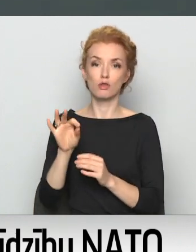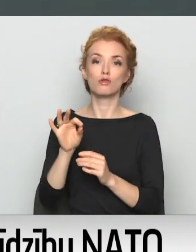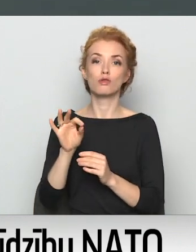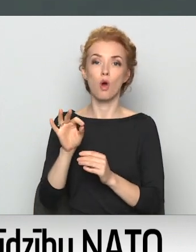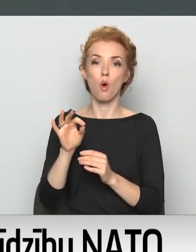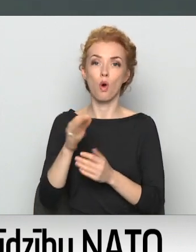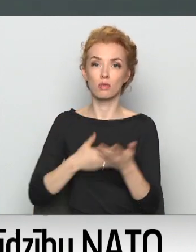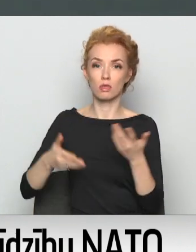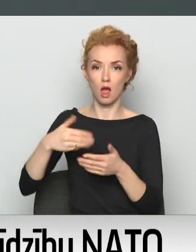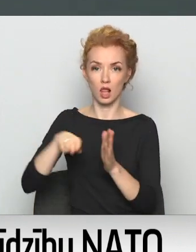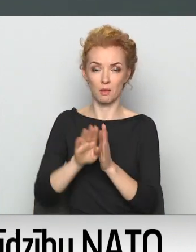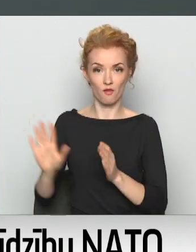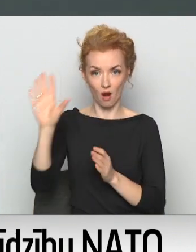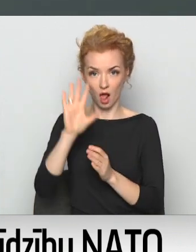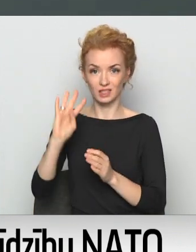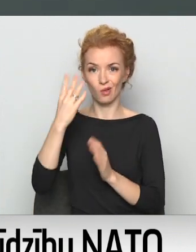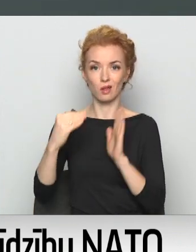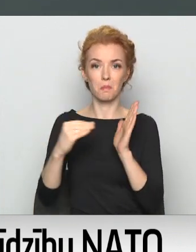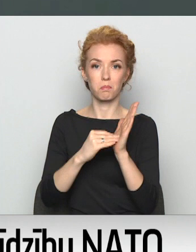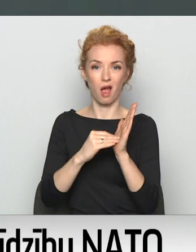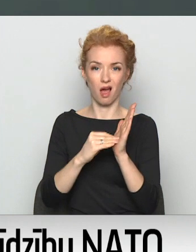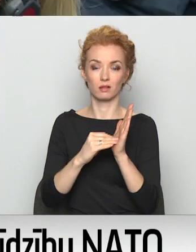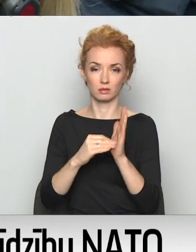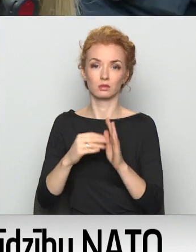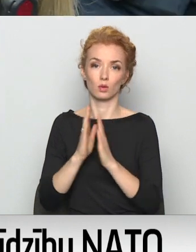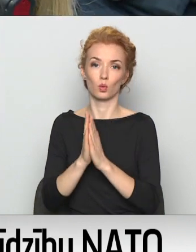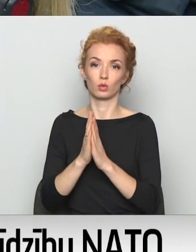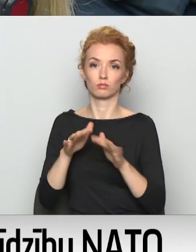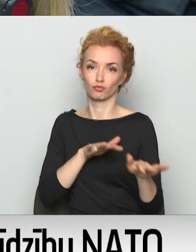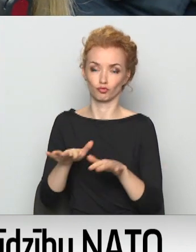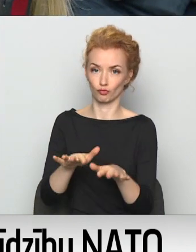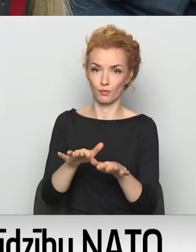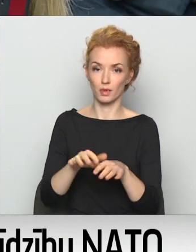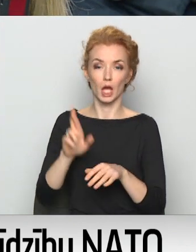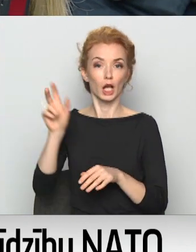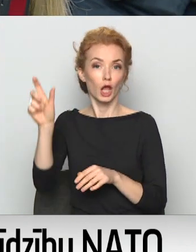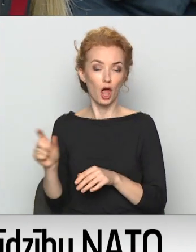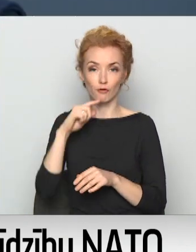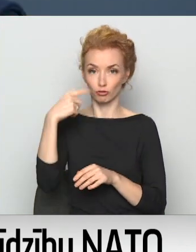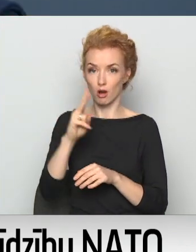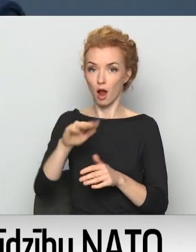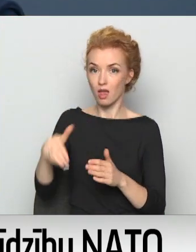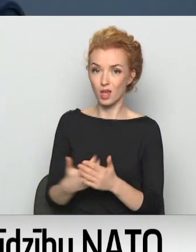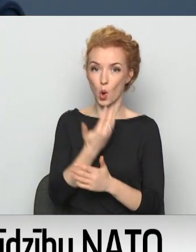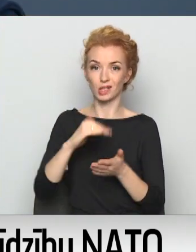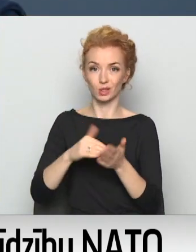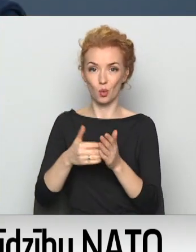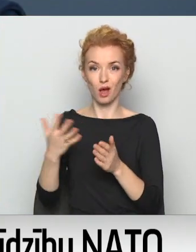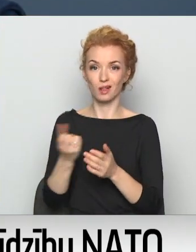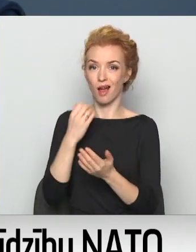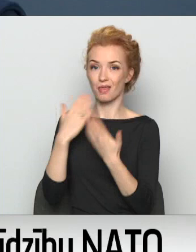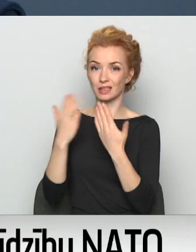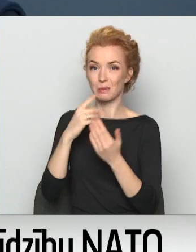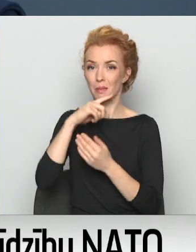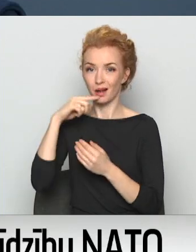Panta konsultācijām un tad attiecīgi lem par praktisku rīcību. Rinkevičs arī norāda, ka jaunā situācija attiecībās ar Krieviju un